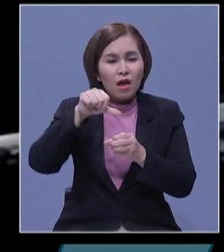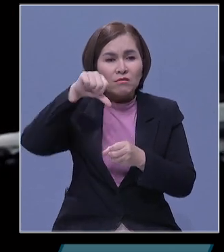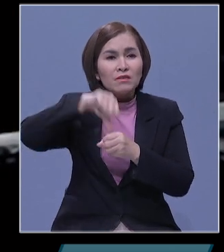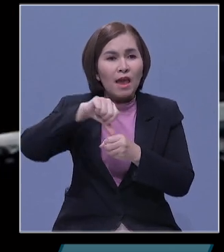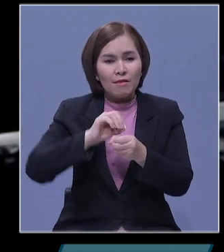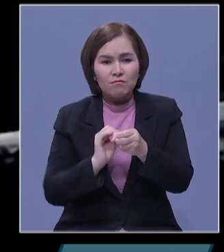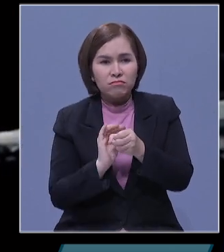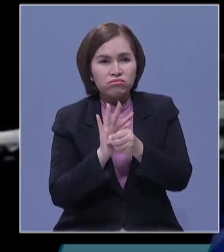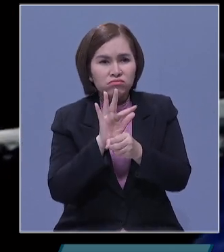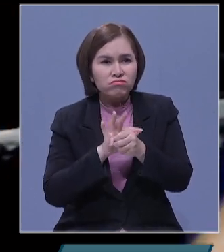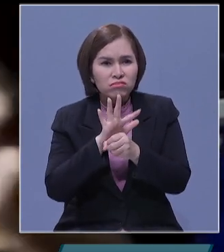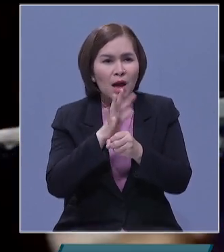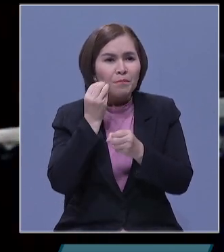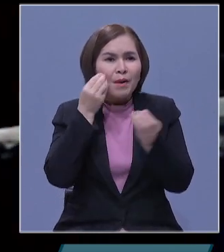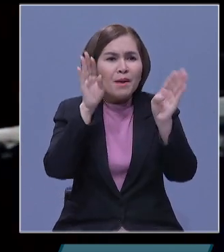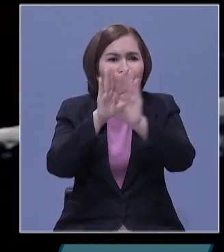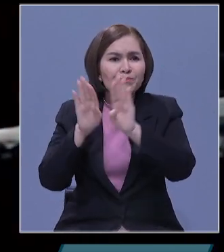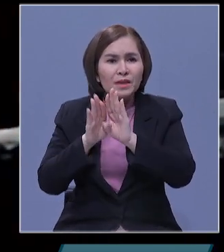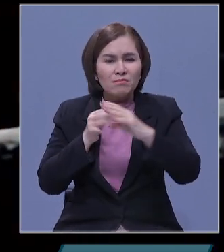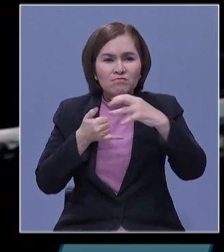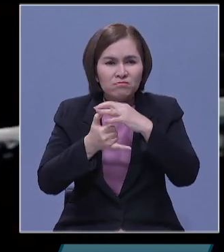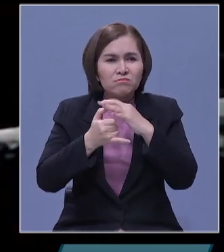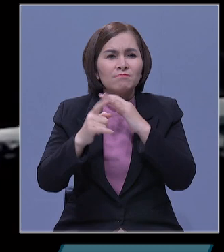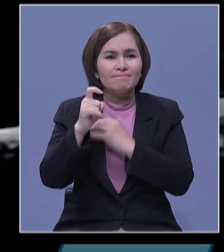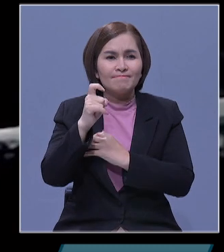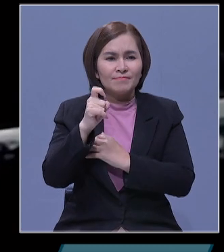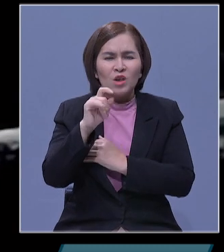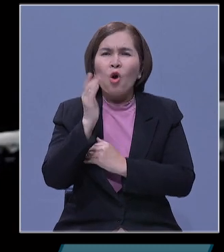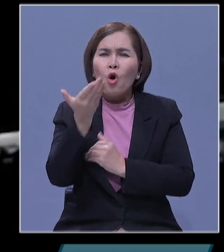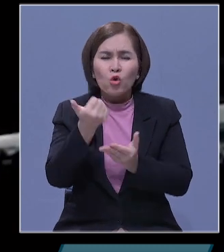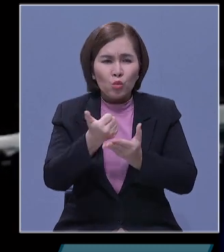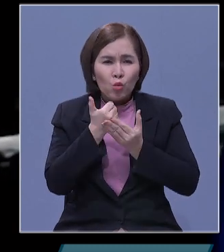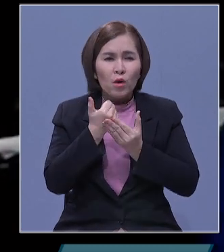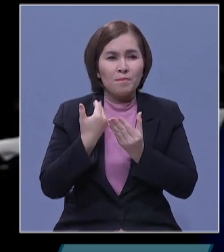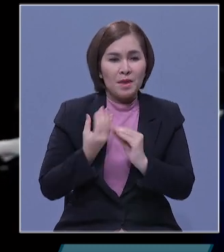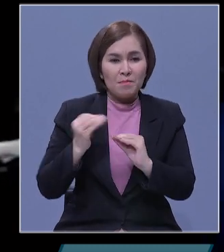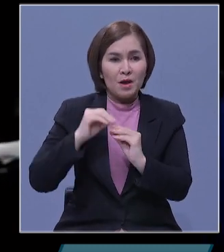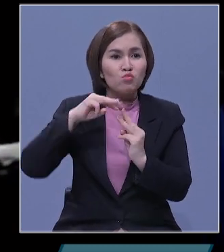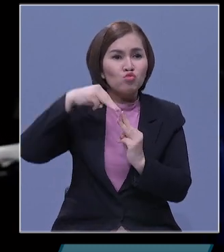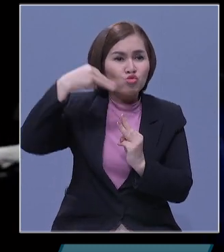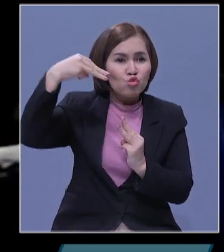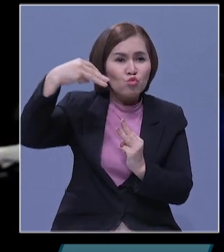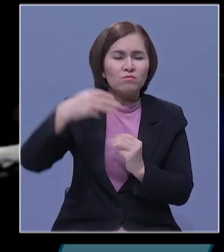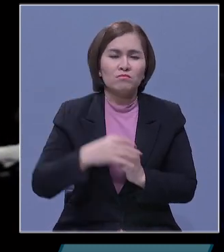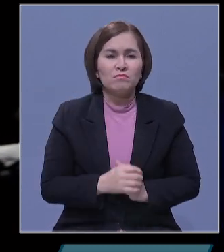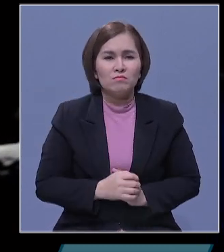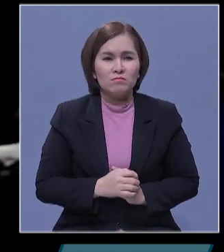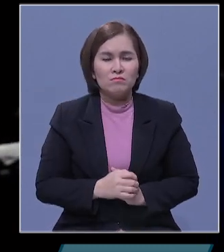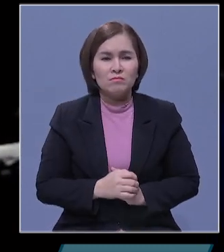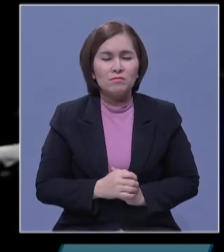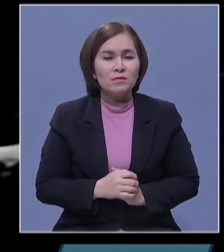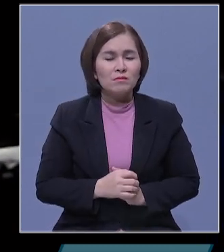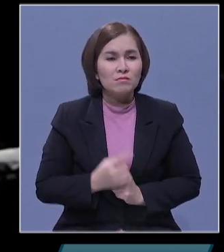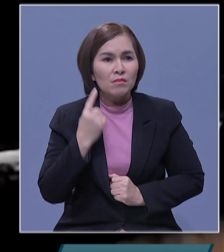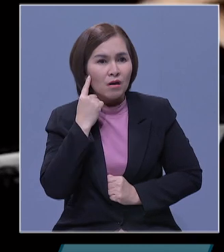แก๊สอ๋อเปิดแก๊สแล้วก็กันไม่ให้ยายออกมาเียนเอาธูปมาไปจุปัไว้ที่ผมได้